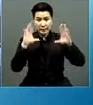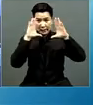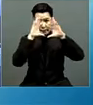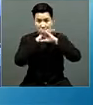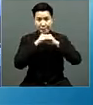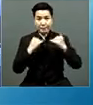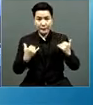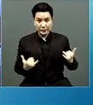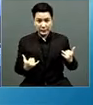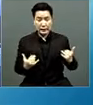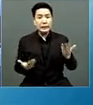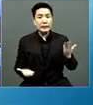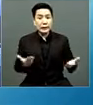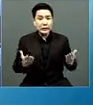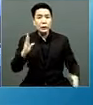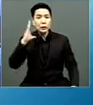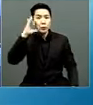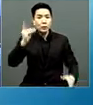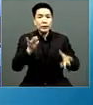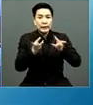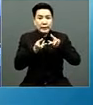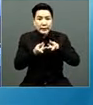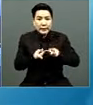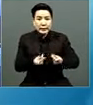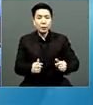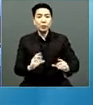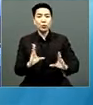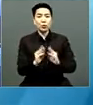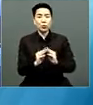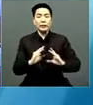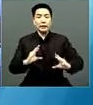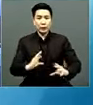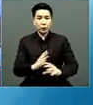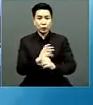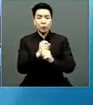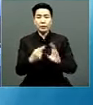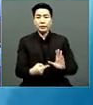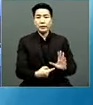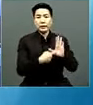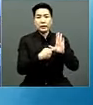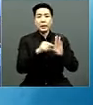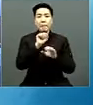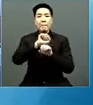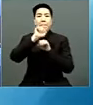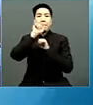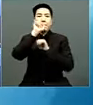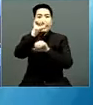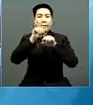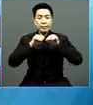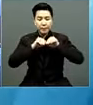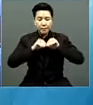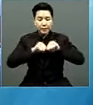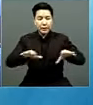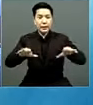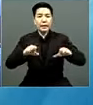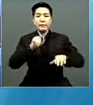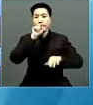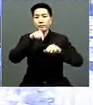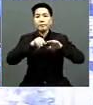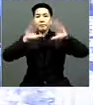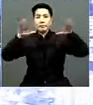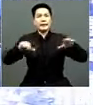งนี้นะครับในเรื่องตรงนี้ในรายละเอียดจากการที่ประชุมจะมีการสรุปออกมาแล้วออกมาเป็นประกาศในราชกิจจานะครับออกมาชัดเจ